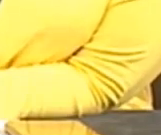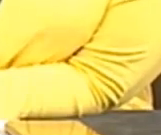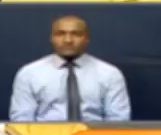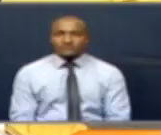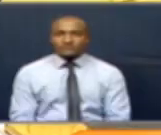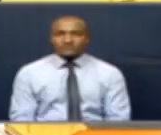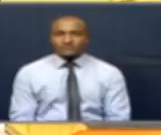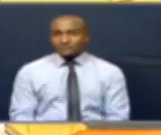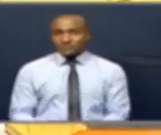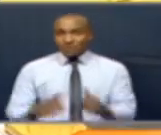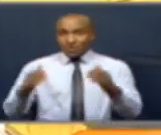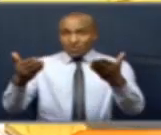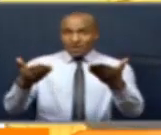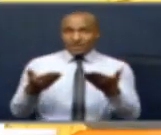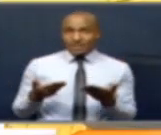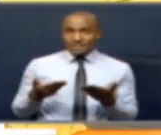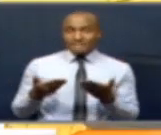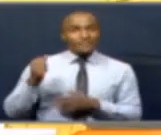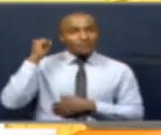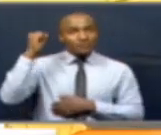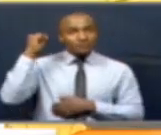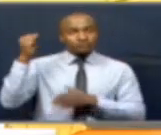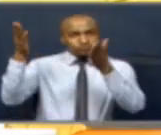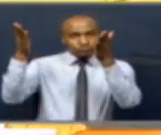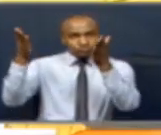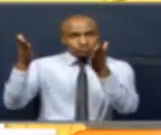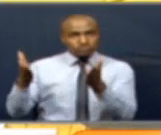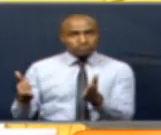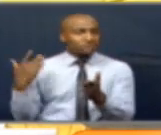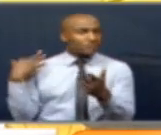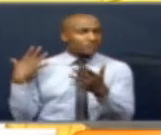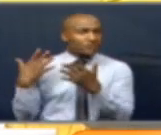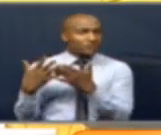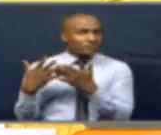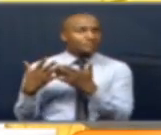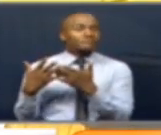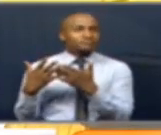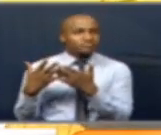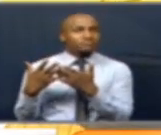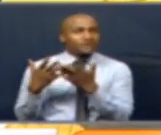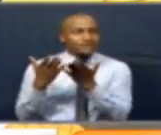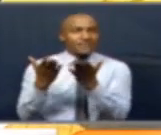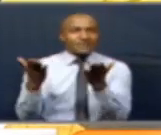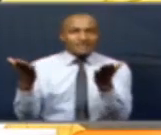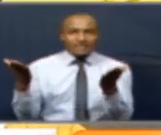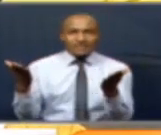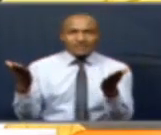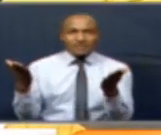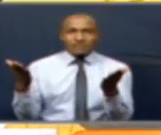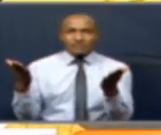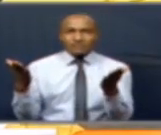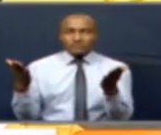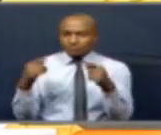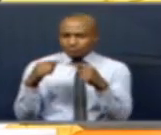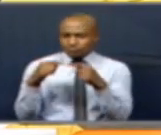Naam, karibu tena mtazamaji. Siasa za eneo la bonde la Ufa zimeshuhudia matukio tofauti kwenye siku za hivi karibuni. Upinzani umeonekana